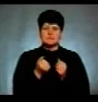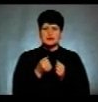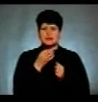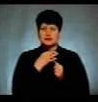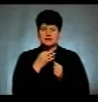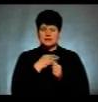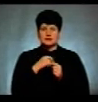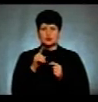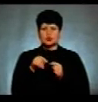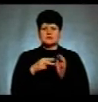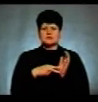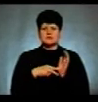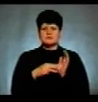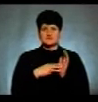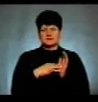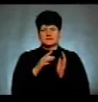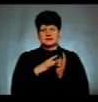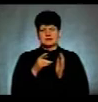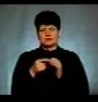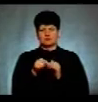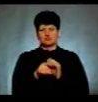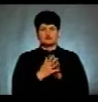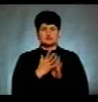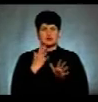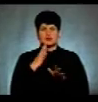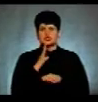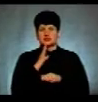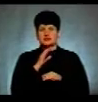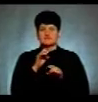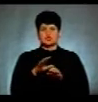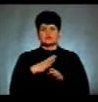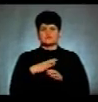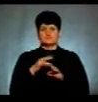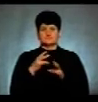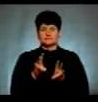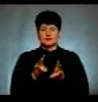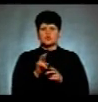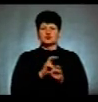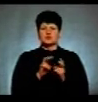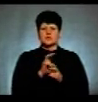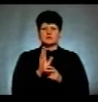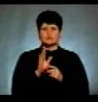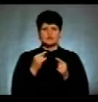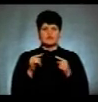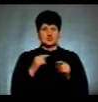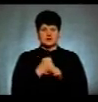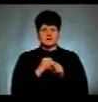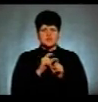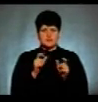номер 78 у центрі Тернополя. Тут черга. Жінка вирішила не чекати. Каже, шукатиме препарат в інших